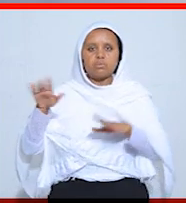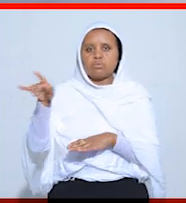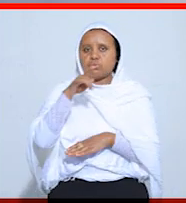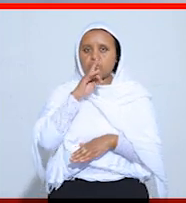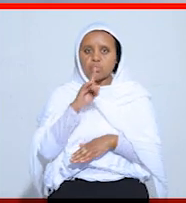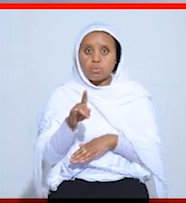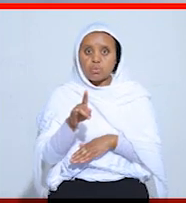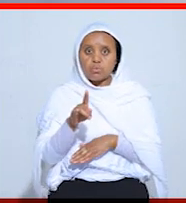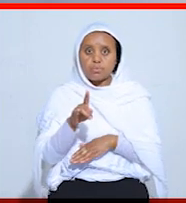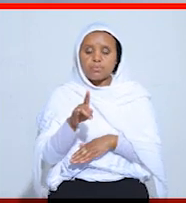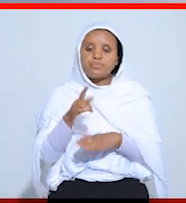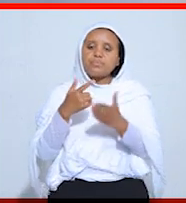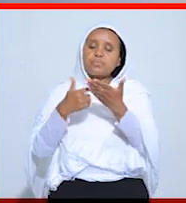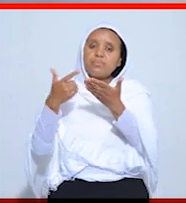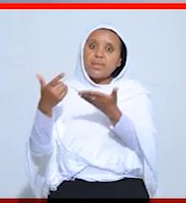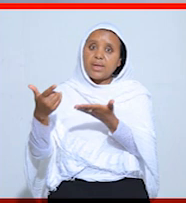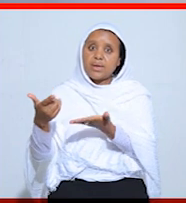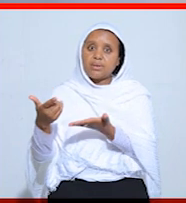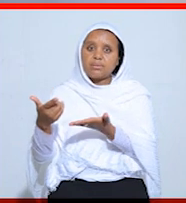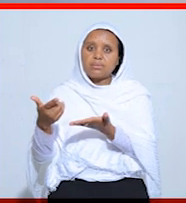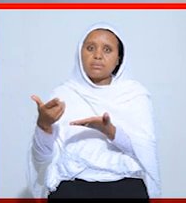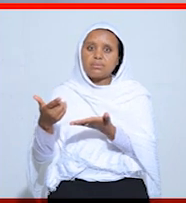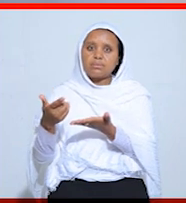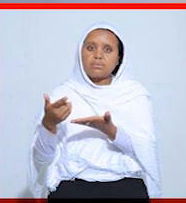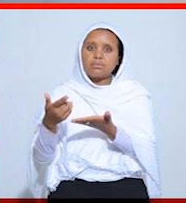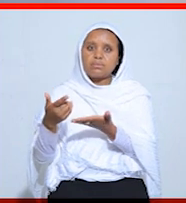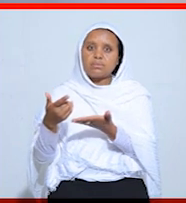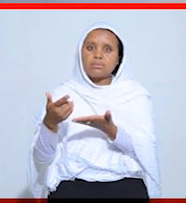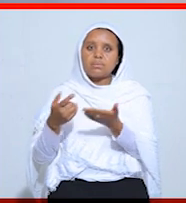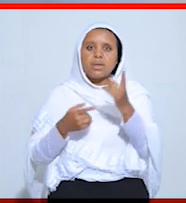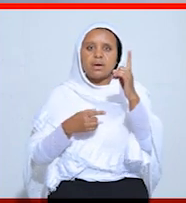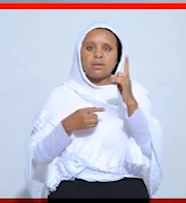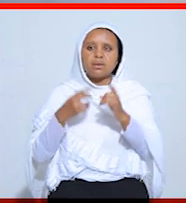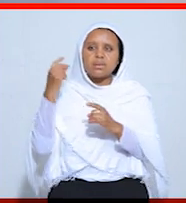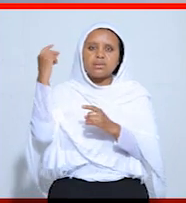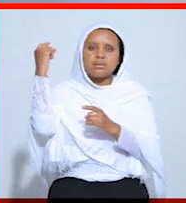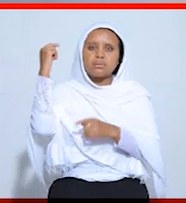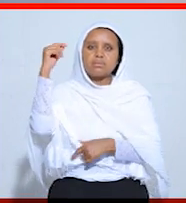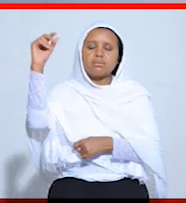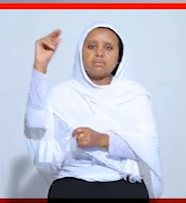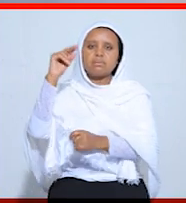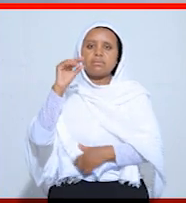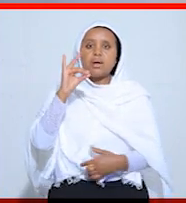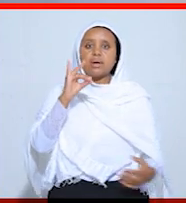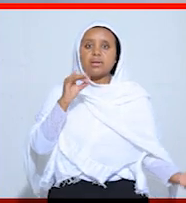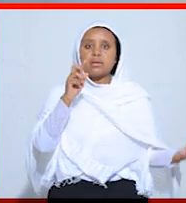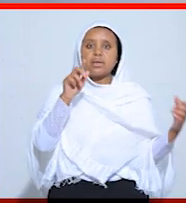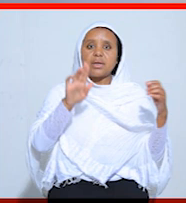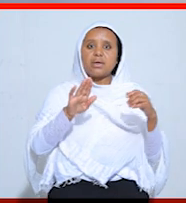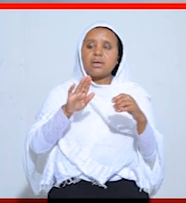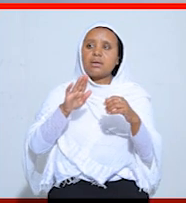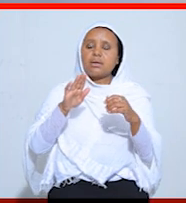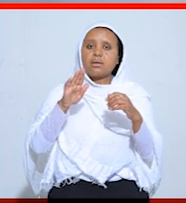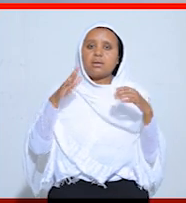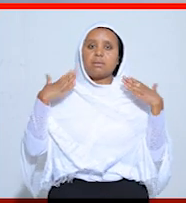ነው። ይሄንን አንድ የጥንት ባለቅኔ ለመልአክ ኢና